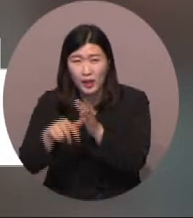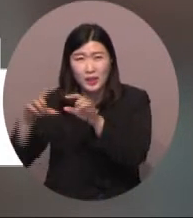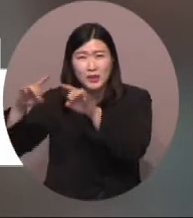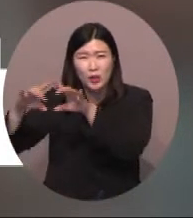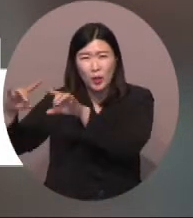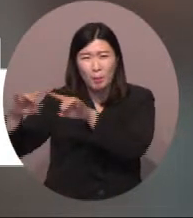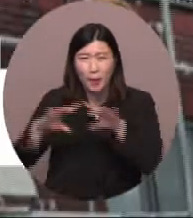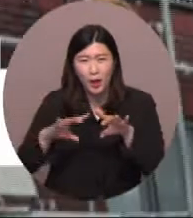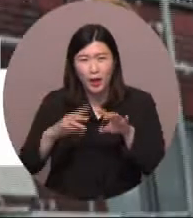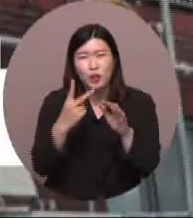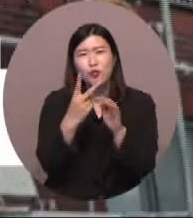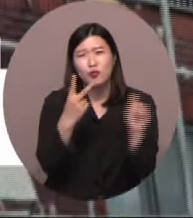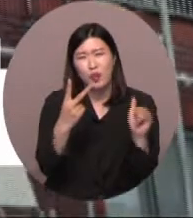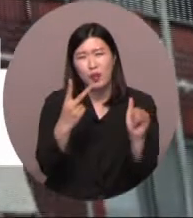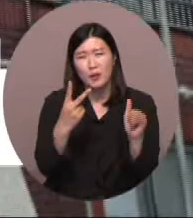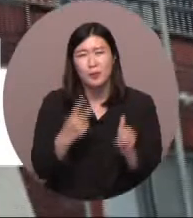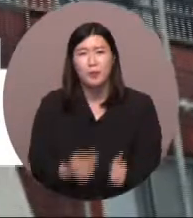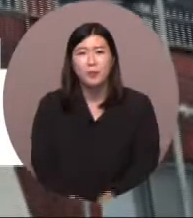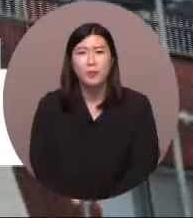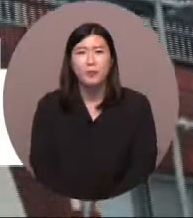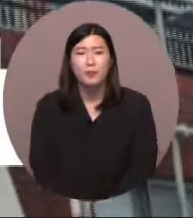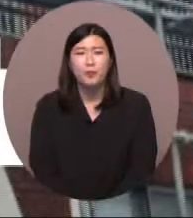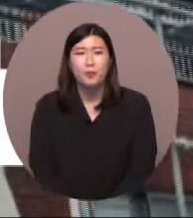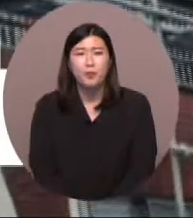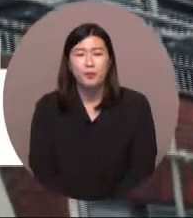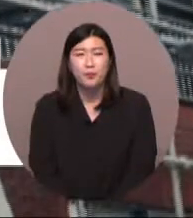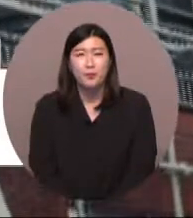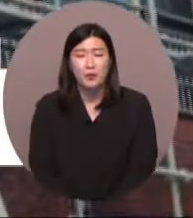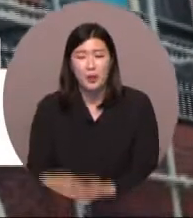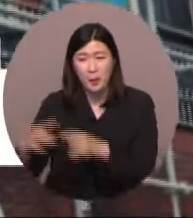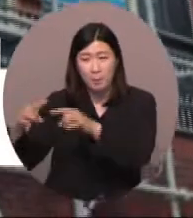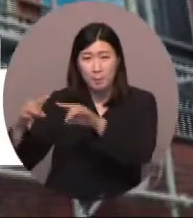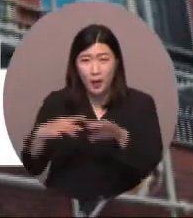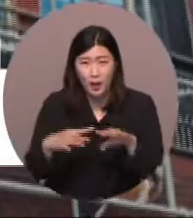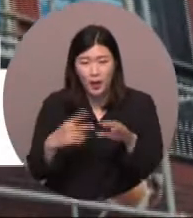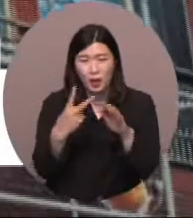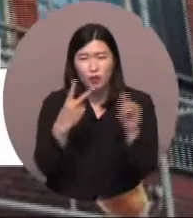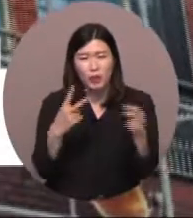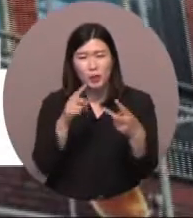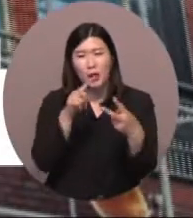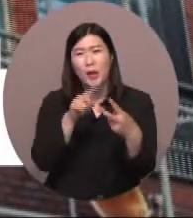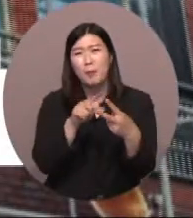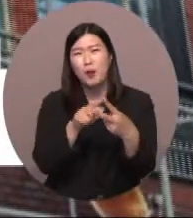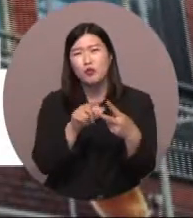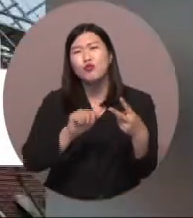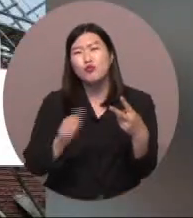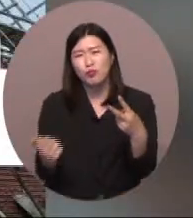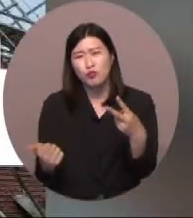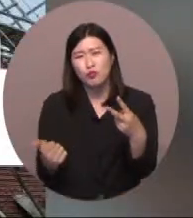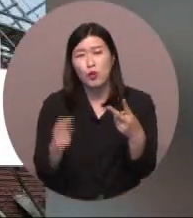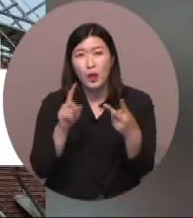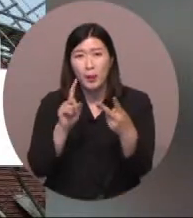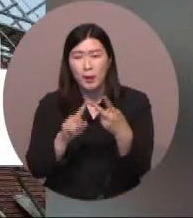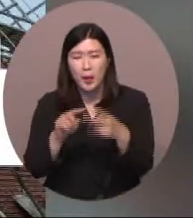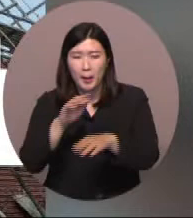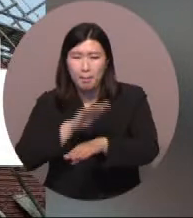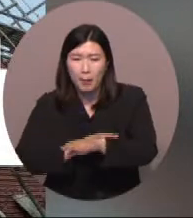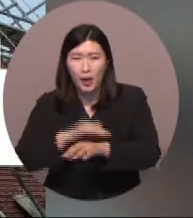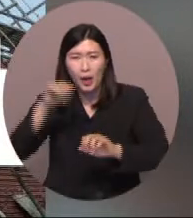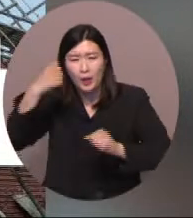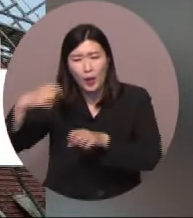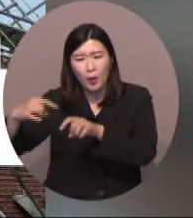2명이 감전되는 사고가 발생했습니다 이 중 60대 남성이 숨지고 함께 작업을 하던 40대